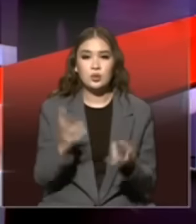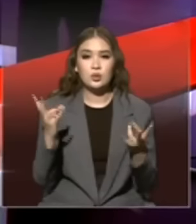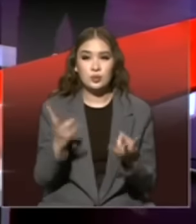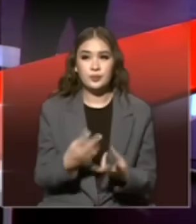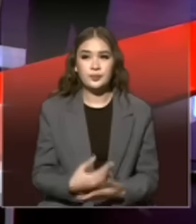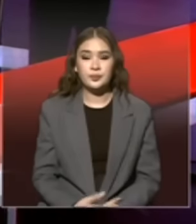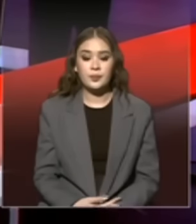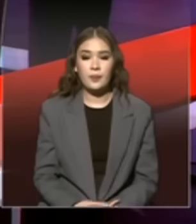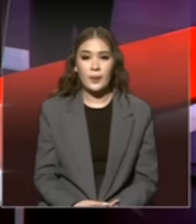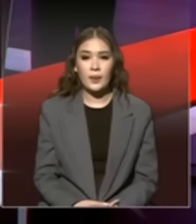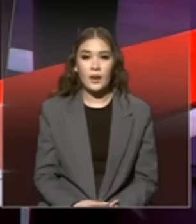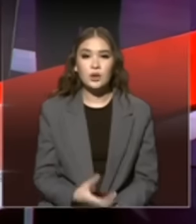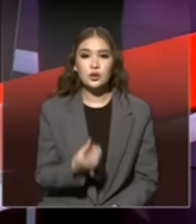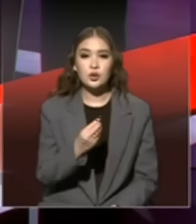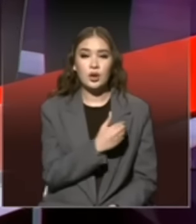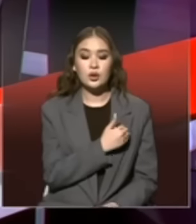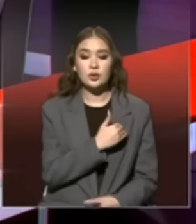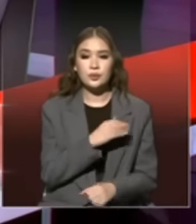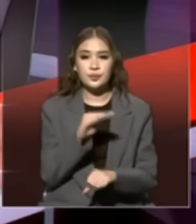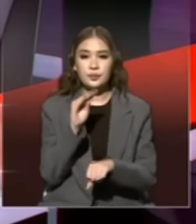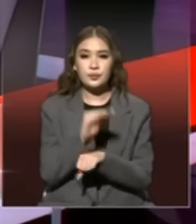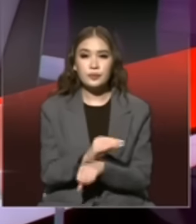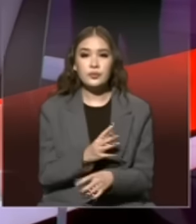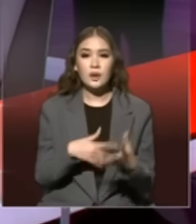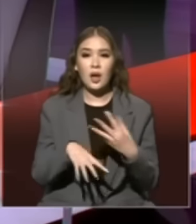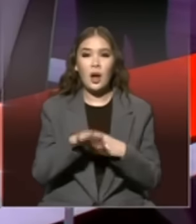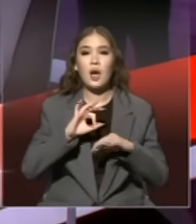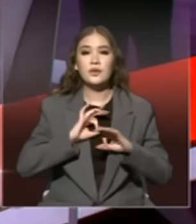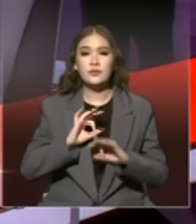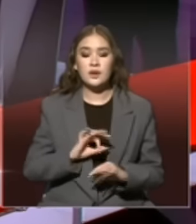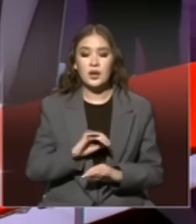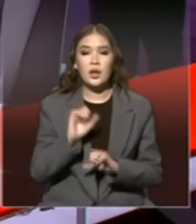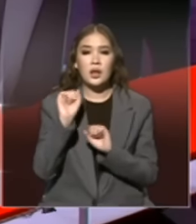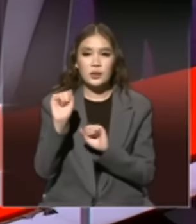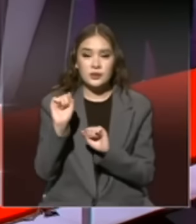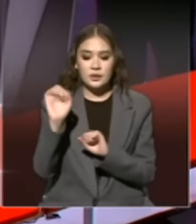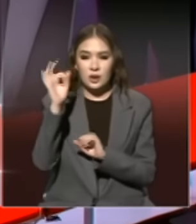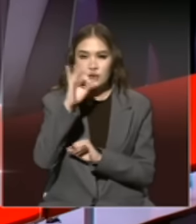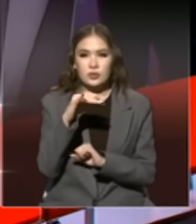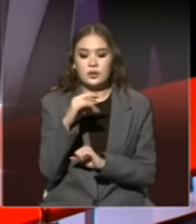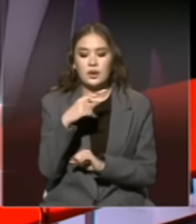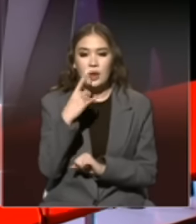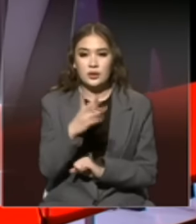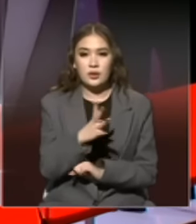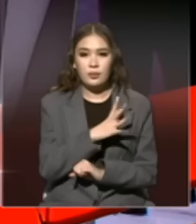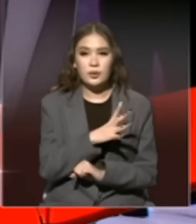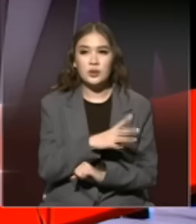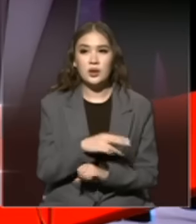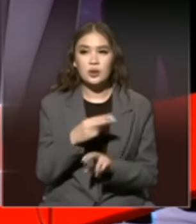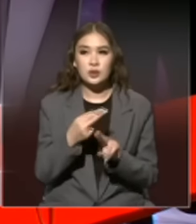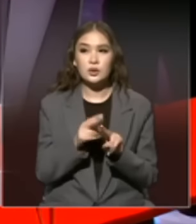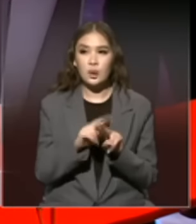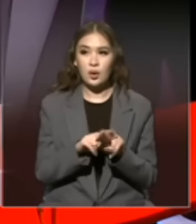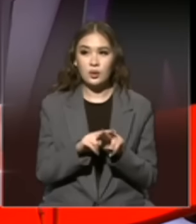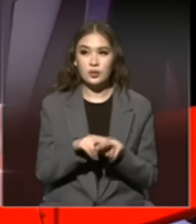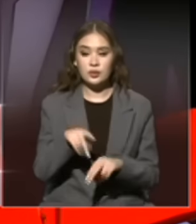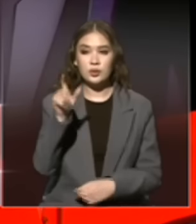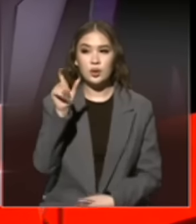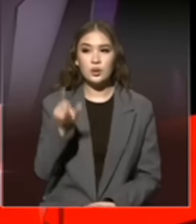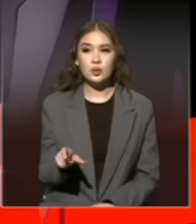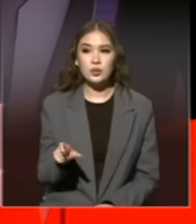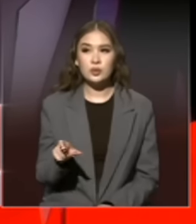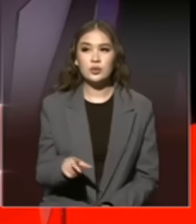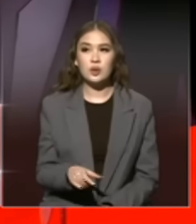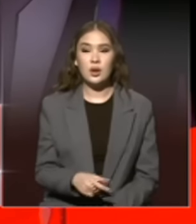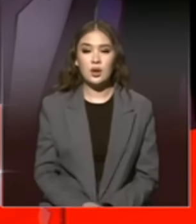қосымша айтсам, біз бәрін адвокат деп жатырмыз ғой. Адвокат деген лицензиясы бар адамды адвокат дейді. Қорғаушы.